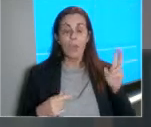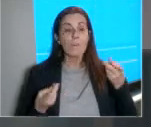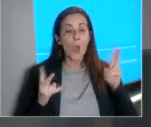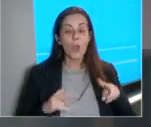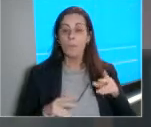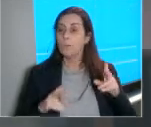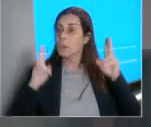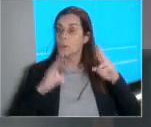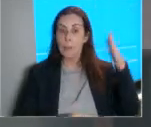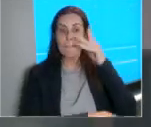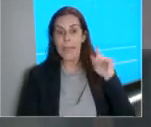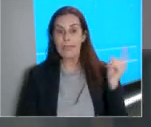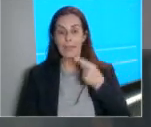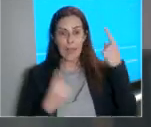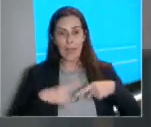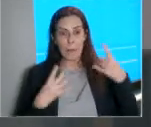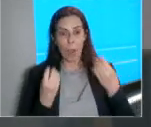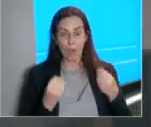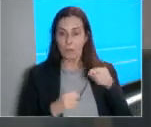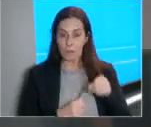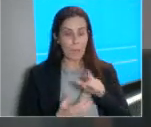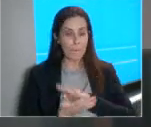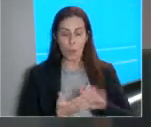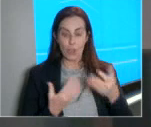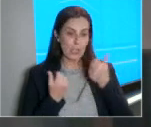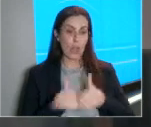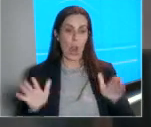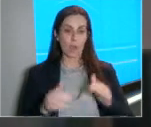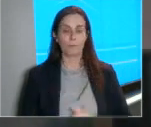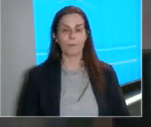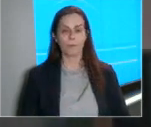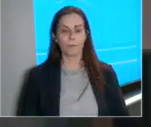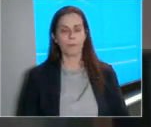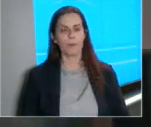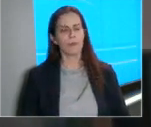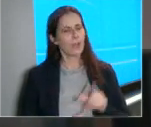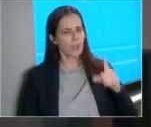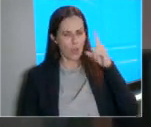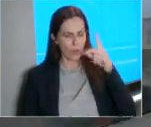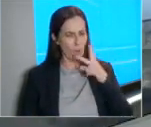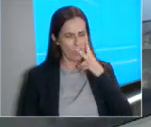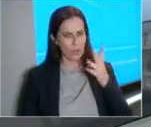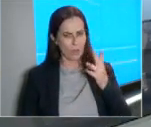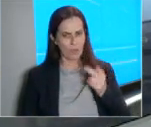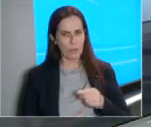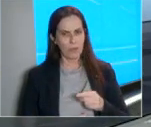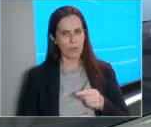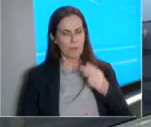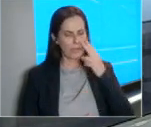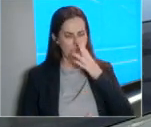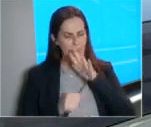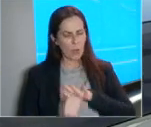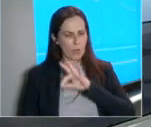מסוגלים להשביט את המדינה לימים ארוכים, וזה פשוט כישלון. חבר הכנסת קושניר, אתה יודע, אני רואה שמנסים ללחוץ על